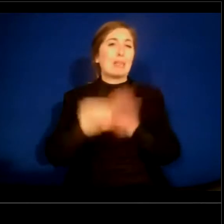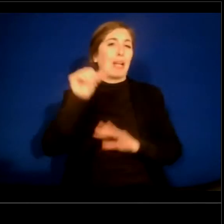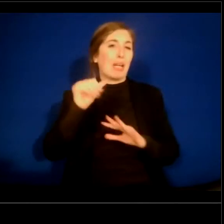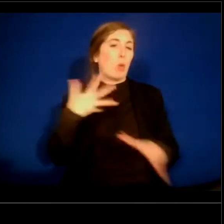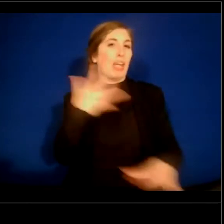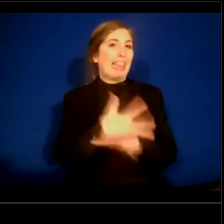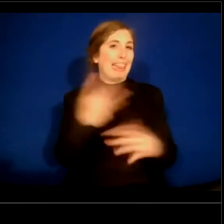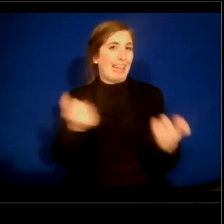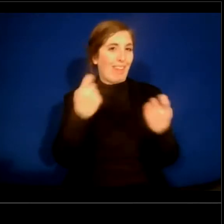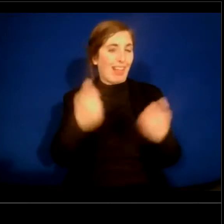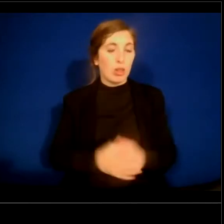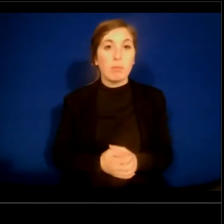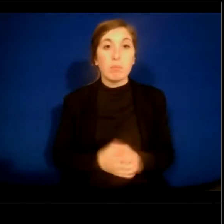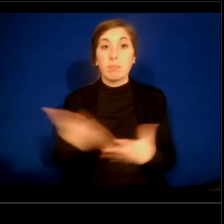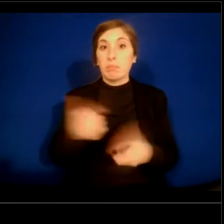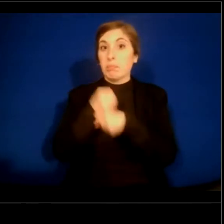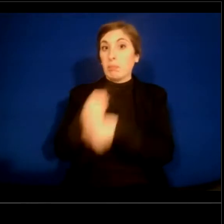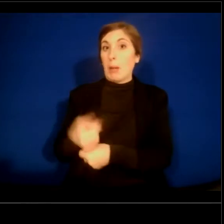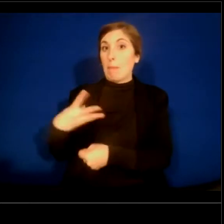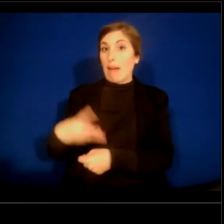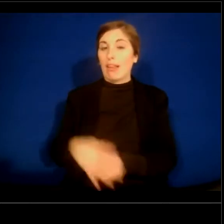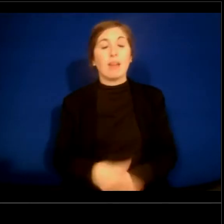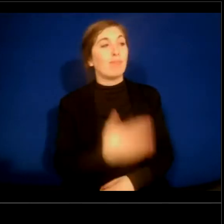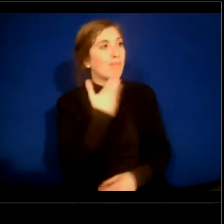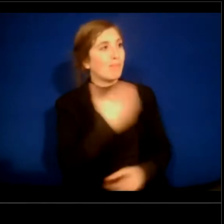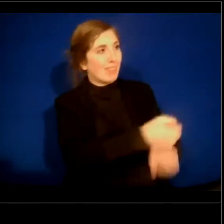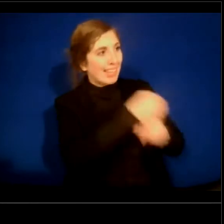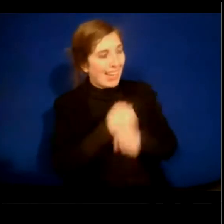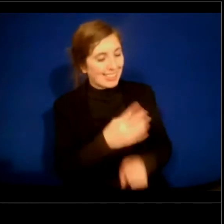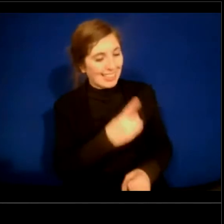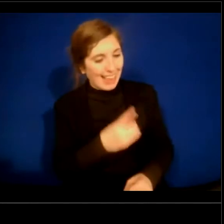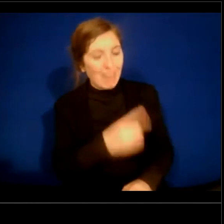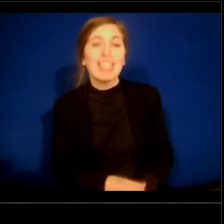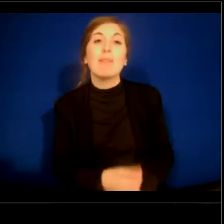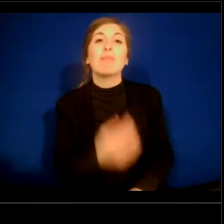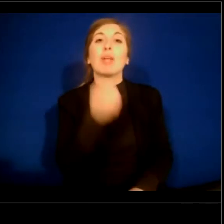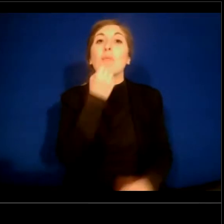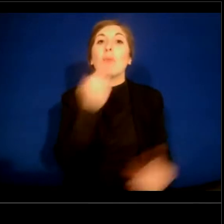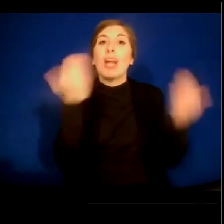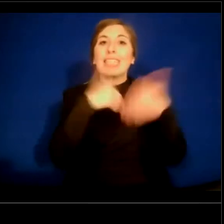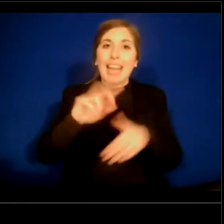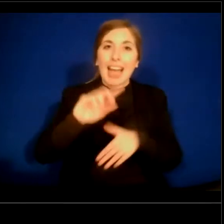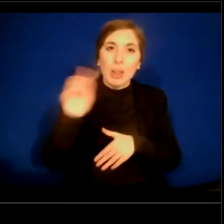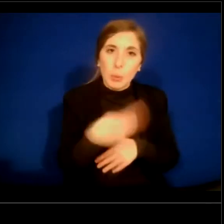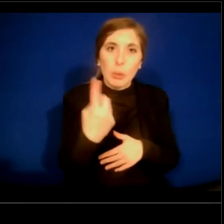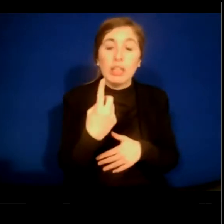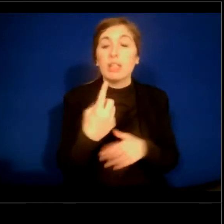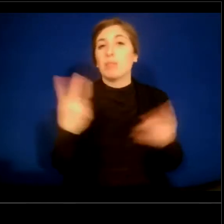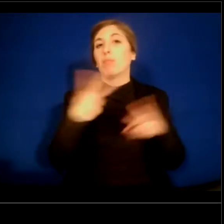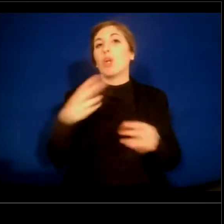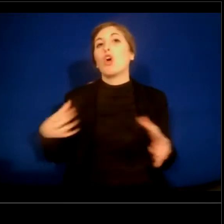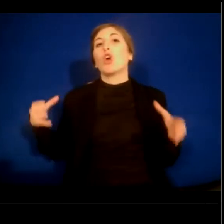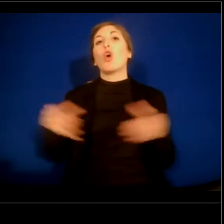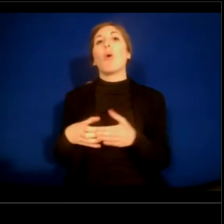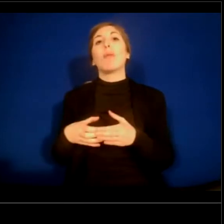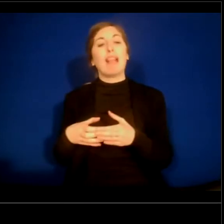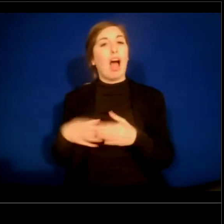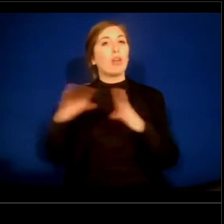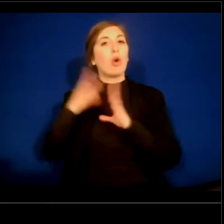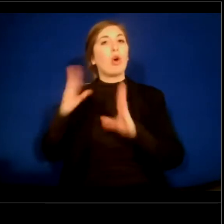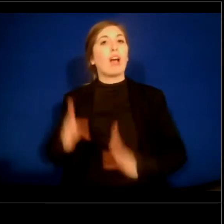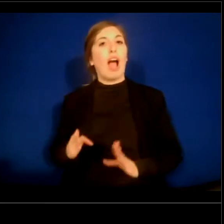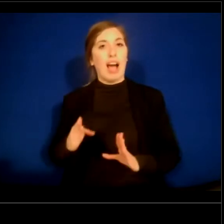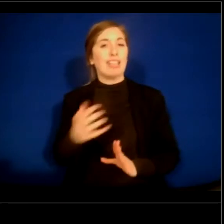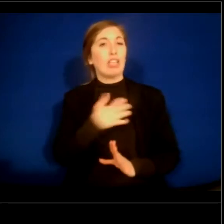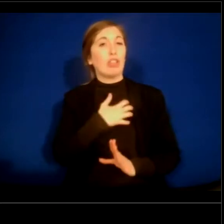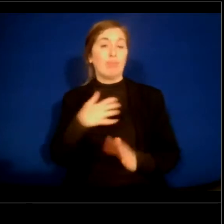Prego, Maria Silvana, Grazie buonasera. Davide, buonasera a tutti e buonasera a nome di tutto il comitato della casa del